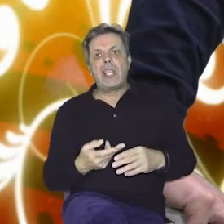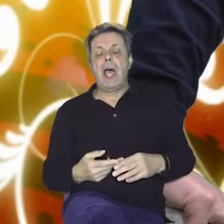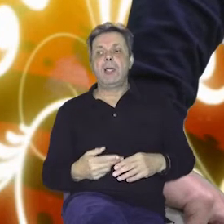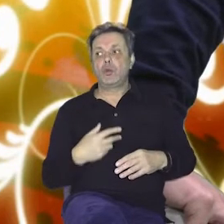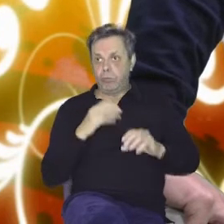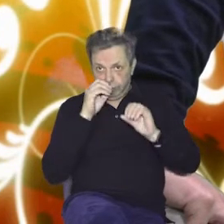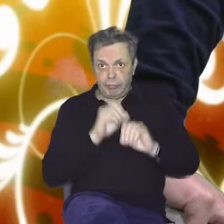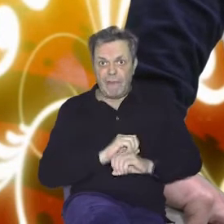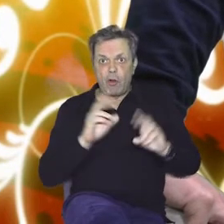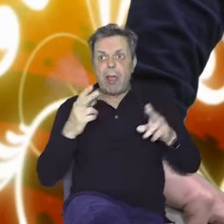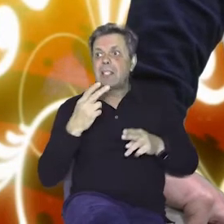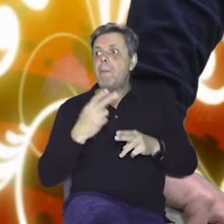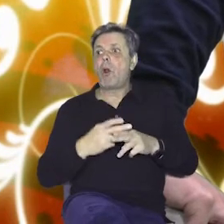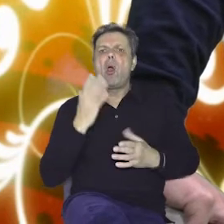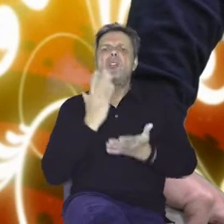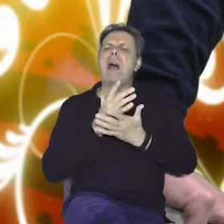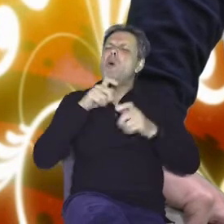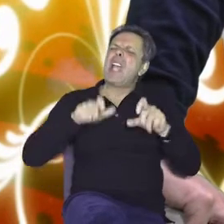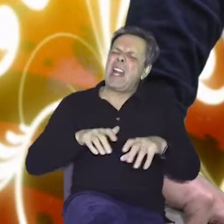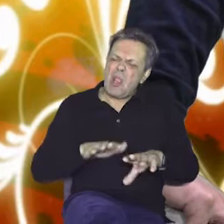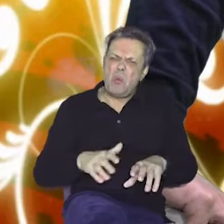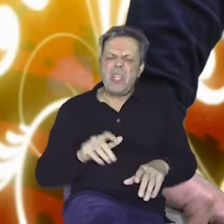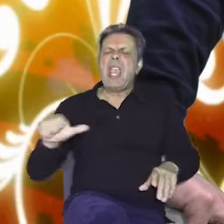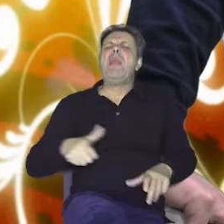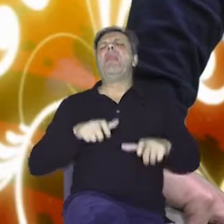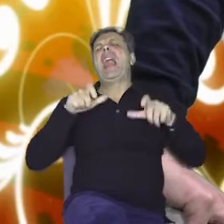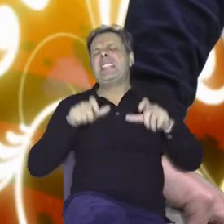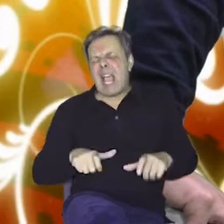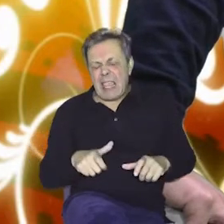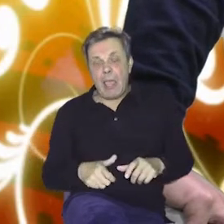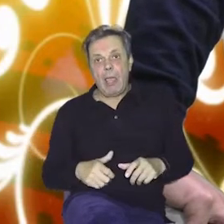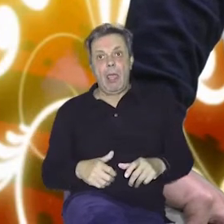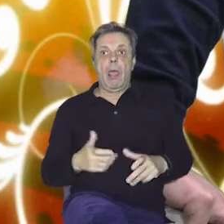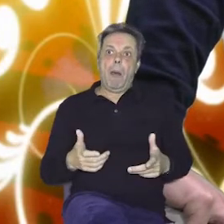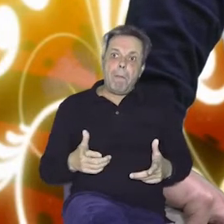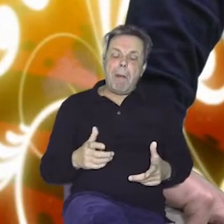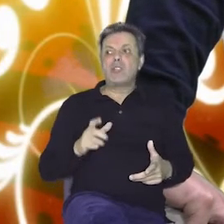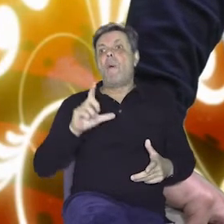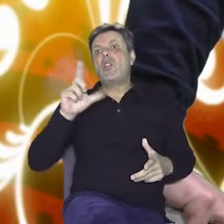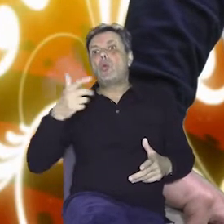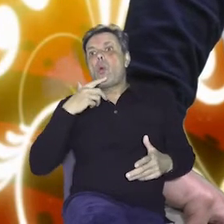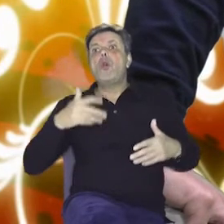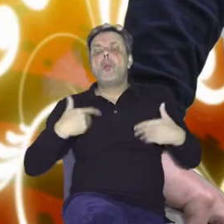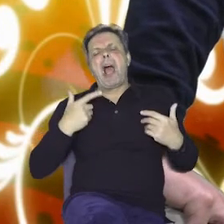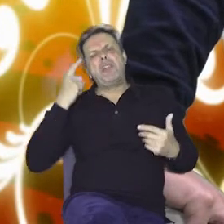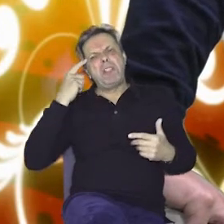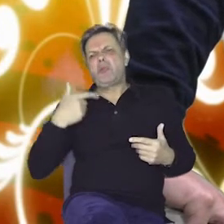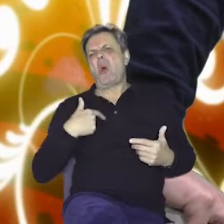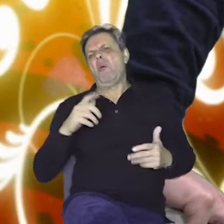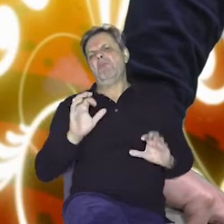išle informacije, poboljevaju samo stariji, najstariji stari pa su ovi drugi koji su mlađi mislili to mene